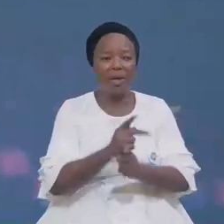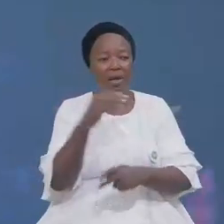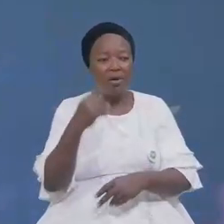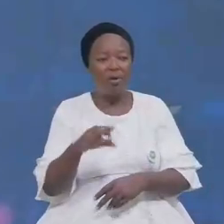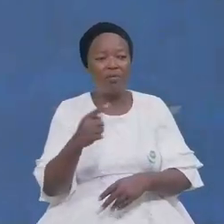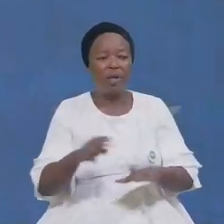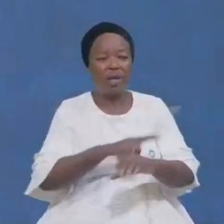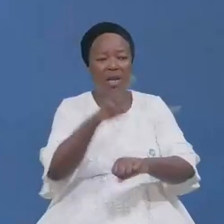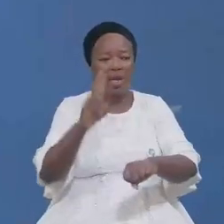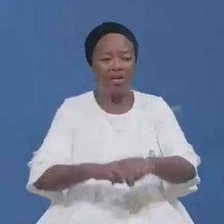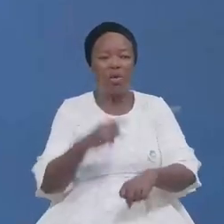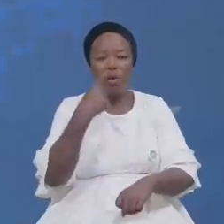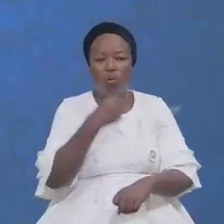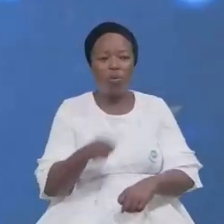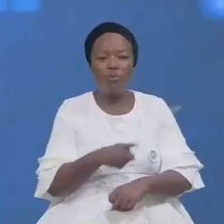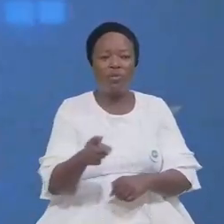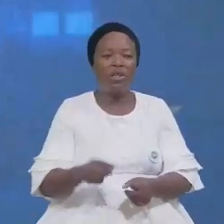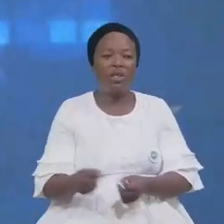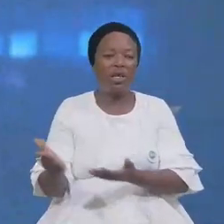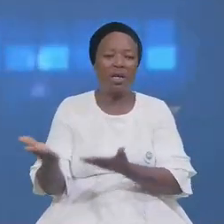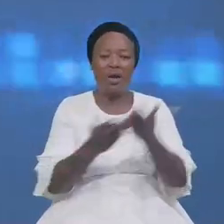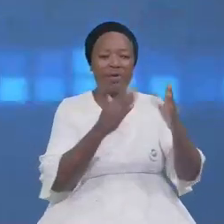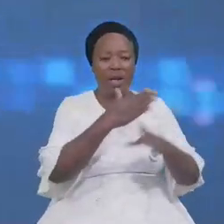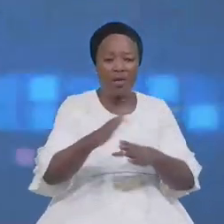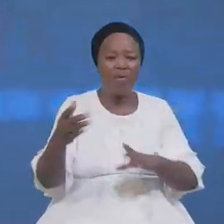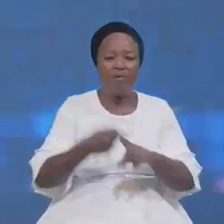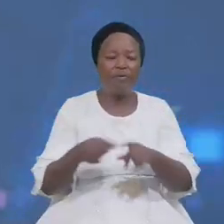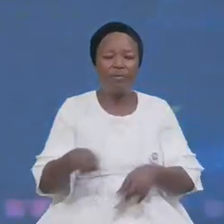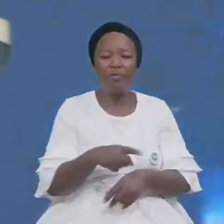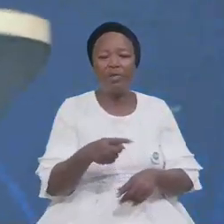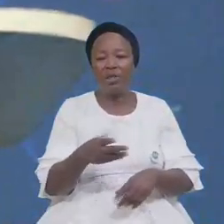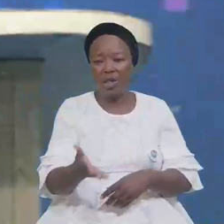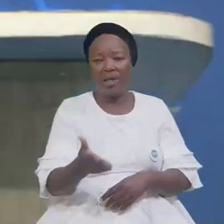nations d'où on les avait transportés.